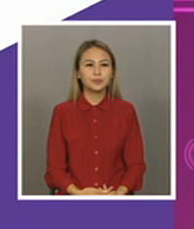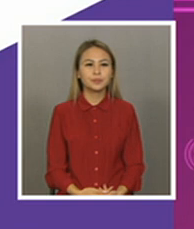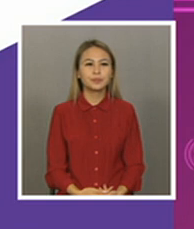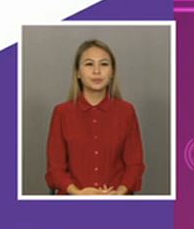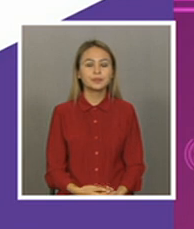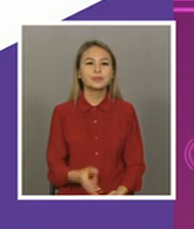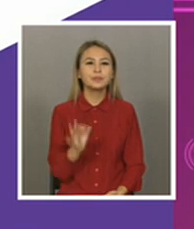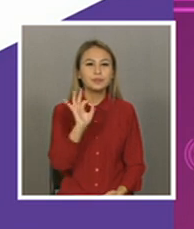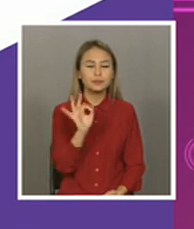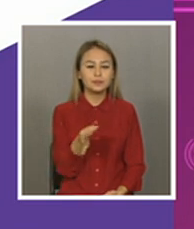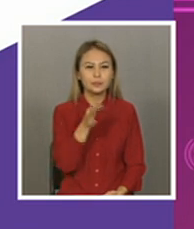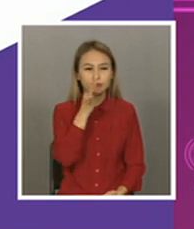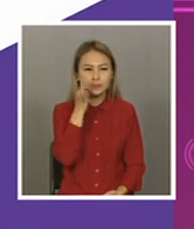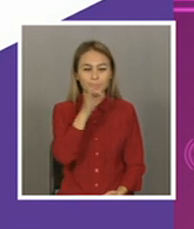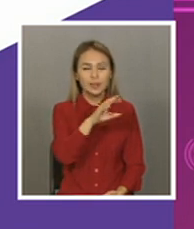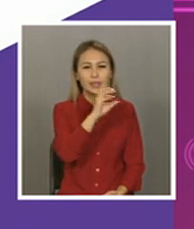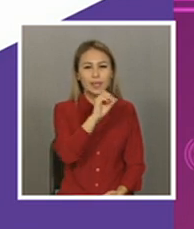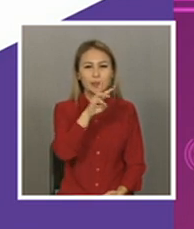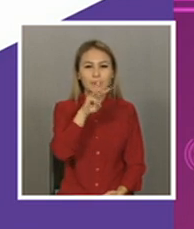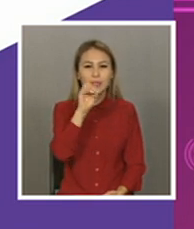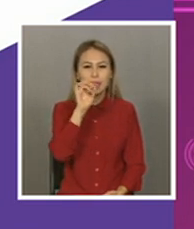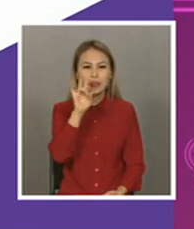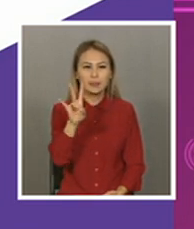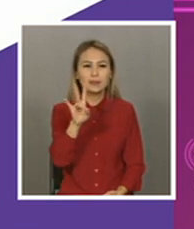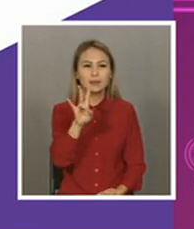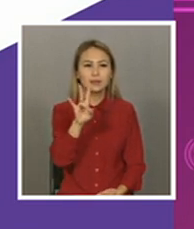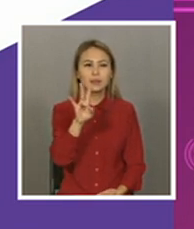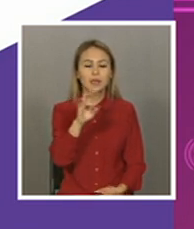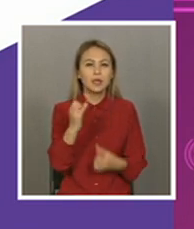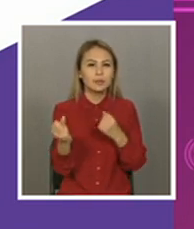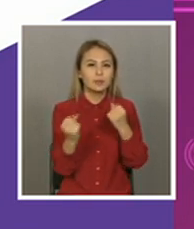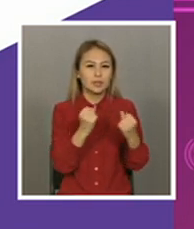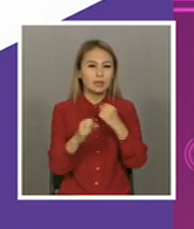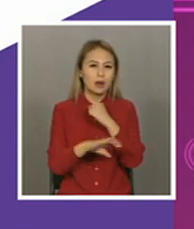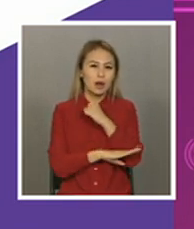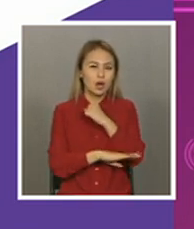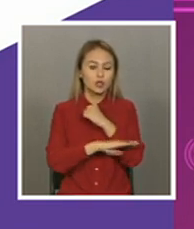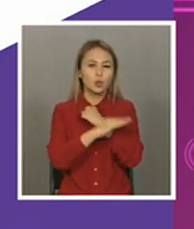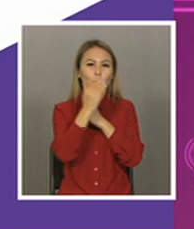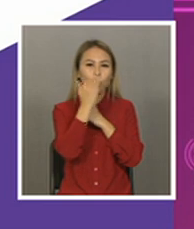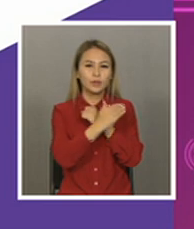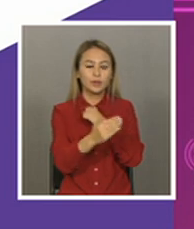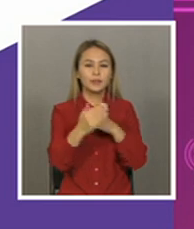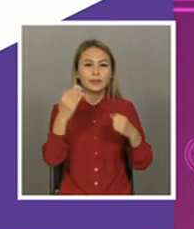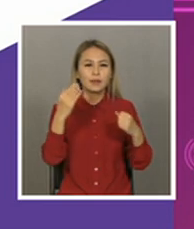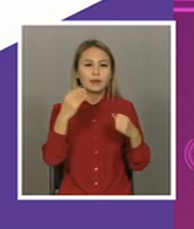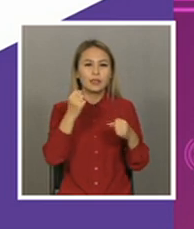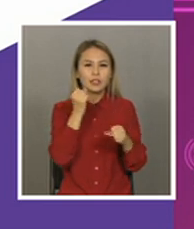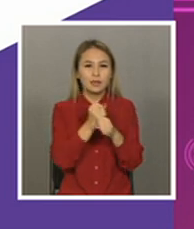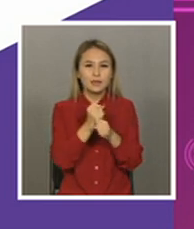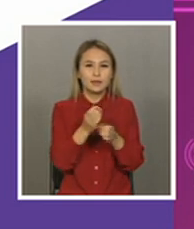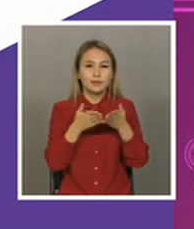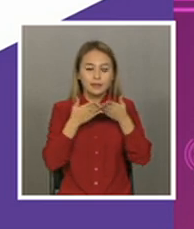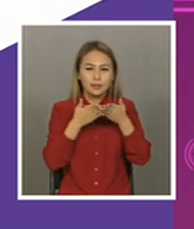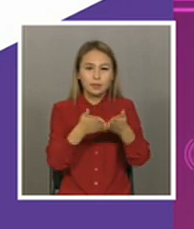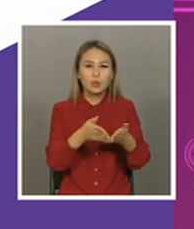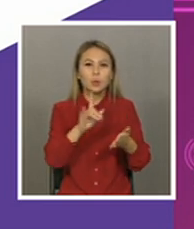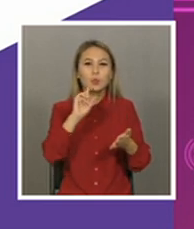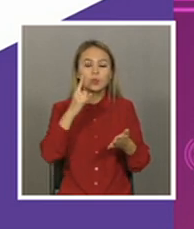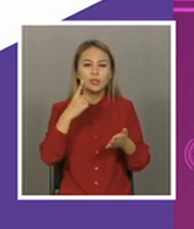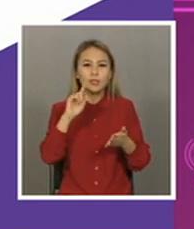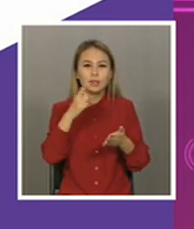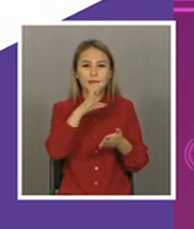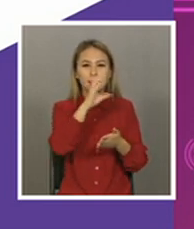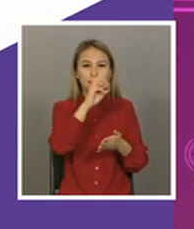Дұрыс айтасыңдар. Емен діңі берік ағаш. Одан кеме жасайды екен. Өйткені